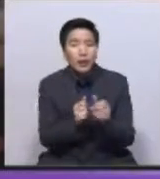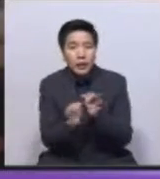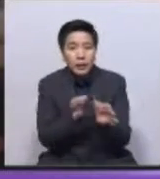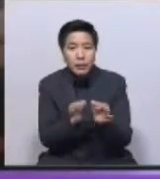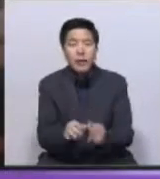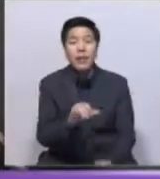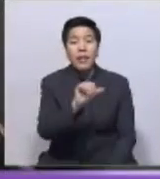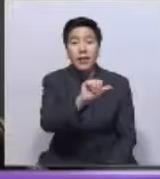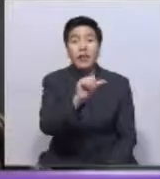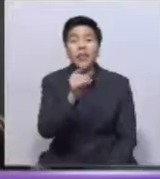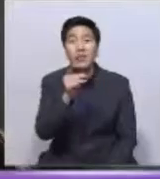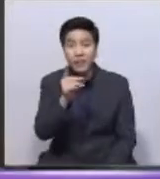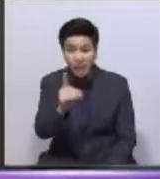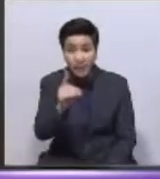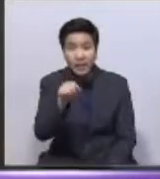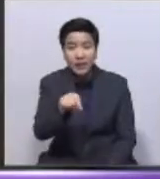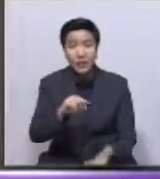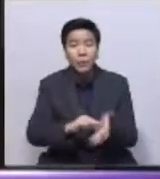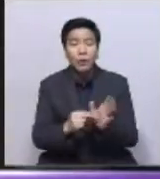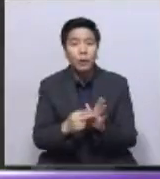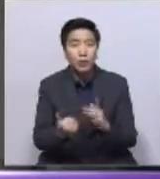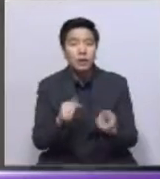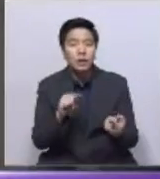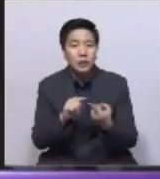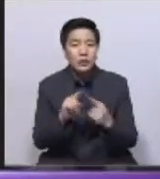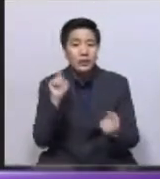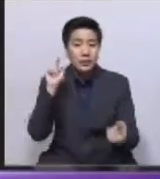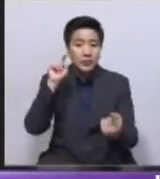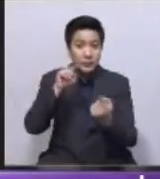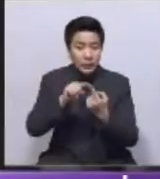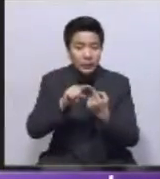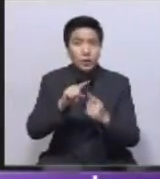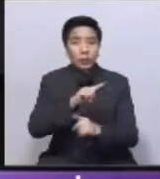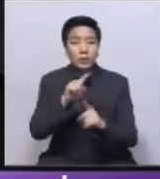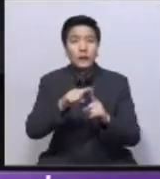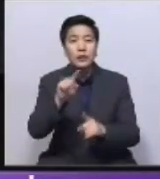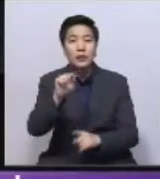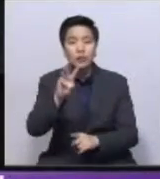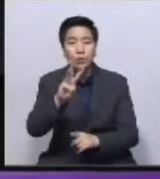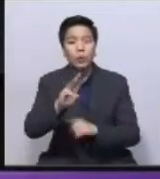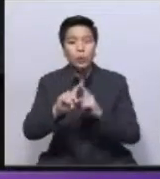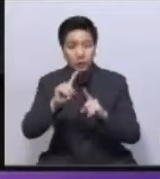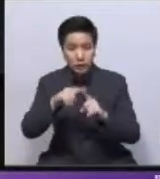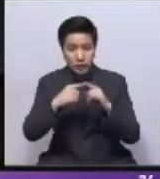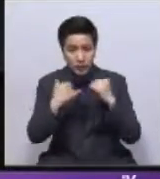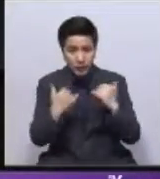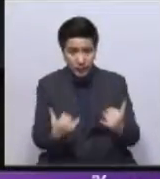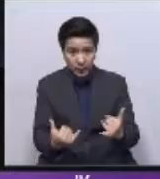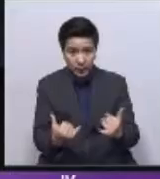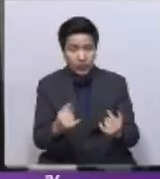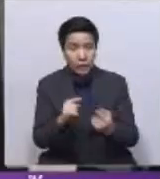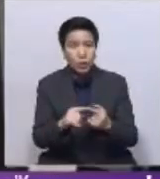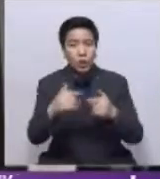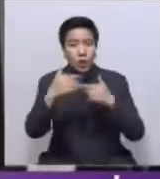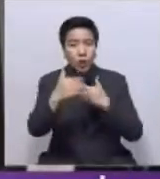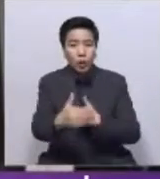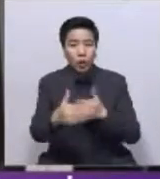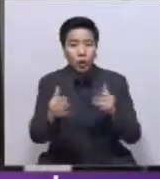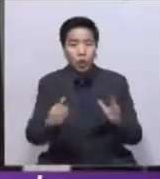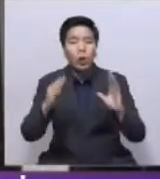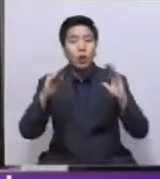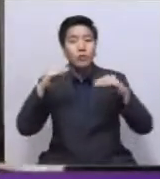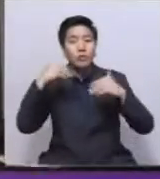พใจดูหูฟังครั้งที่1นี้นะคะก็จะจัดขึ้นไปจนถึงวันที่21มกราคม2561ที่ห้องนิทรรศ